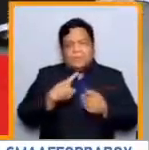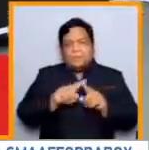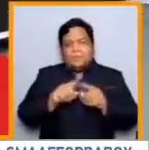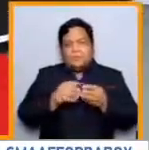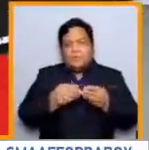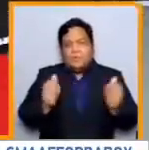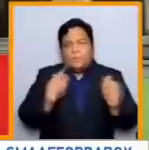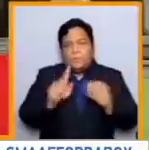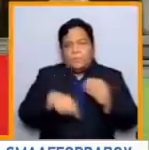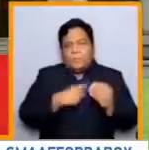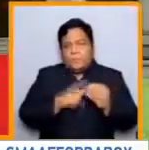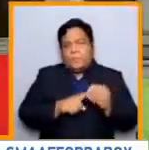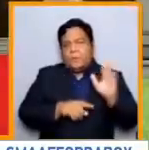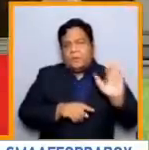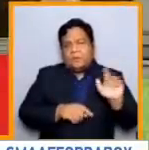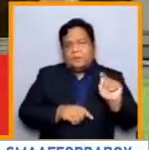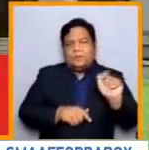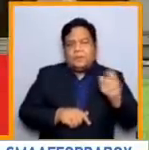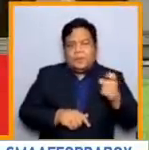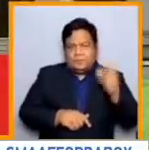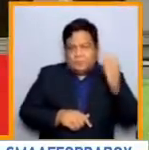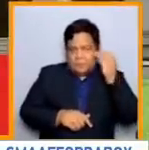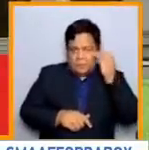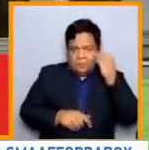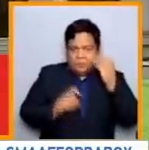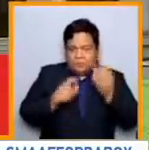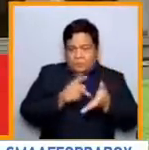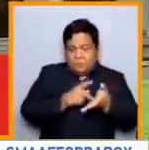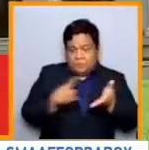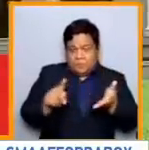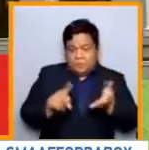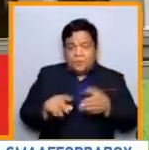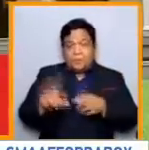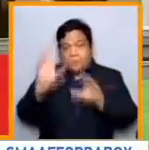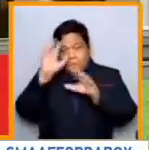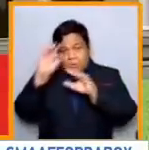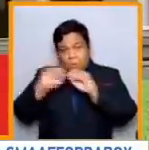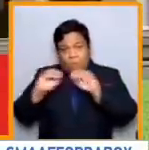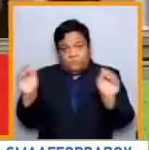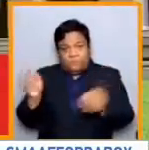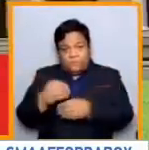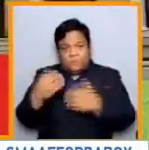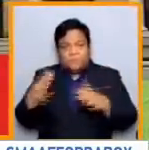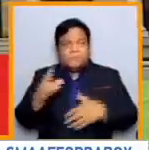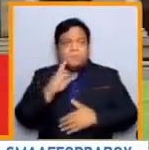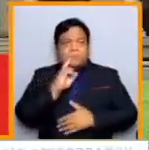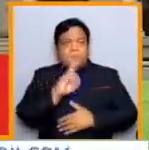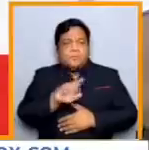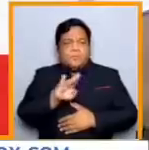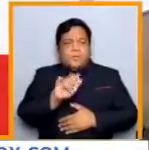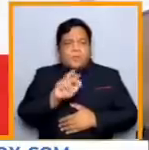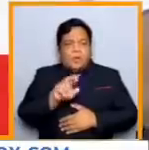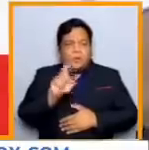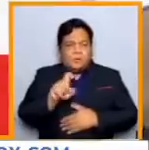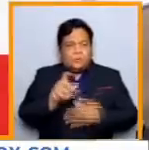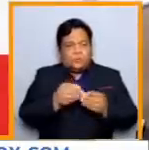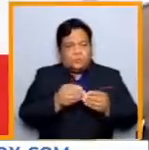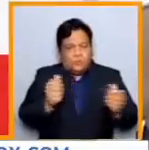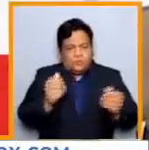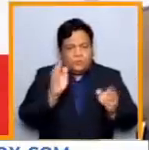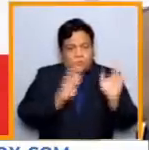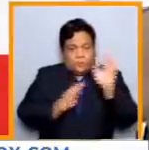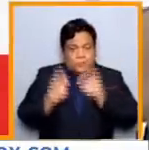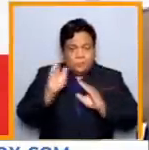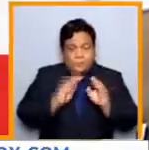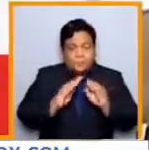Tax. Ayon sa Malacanang, sinabihan na ng Pangulo ang BIR na resolbahin ang issue sa kanyang nakaraang Talk to the People. Hinihingan pa namin ng